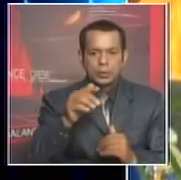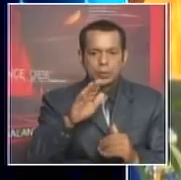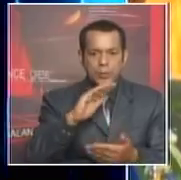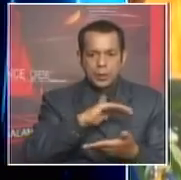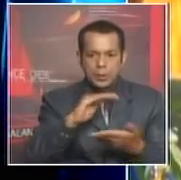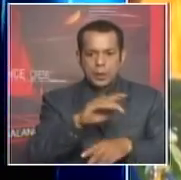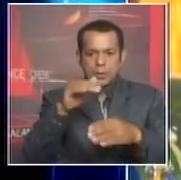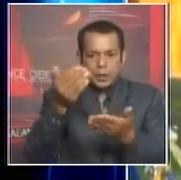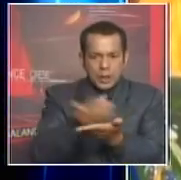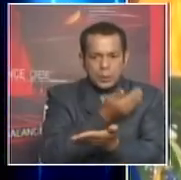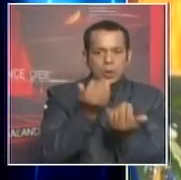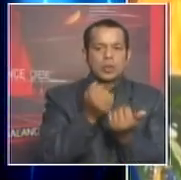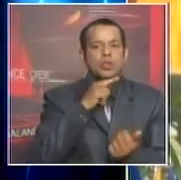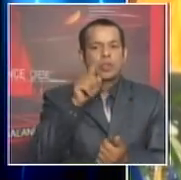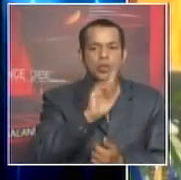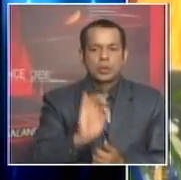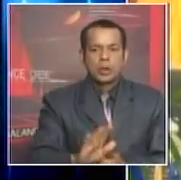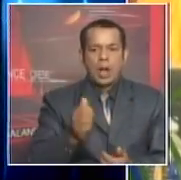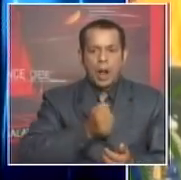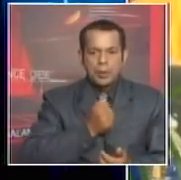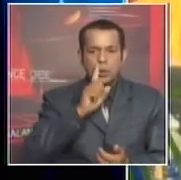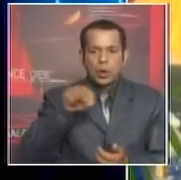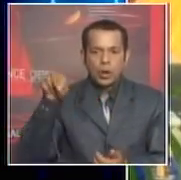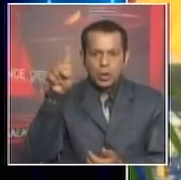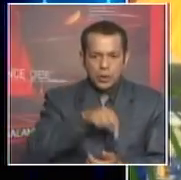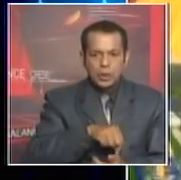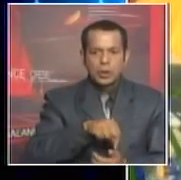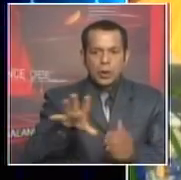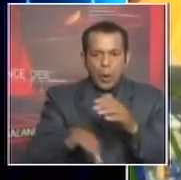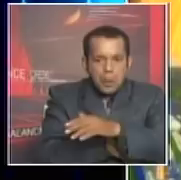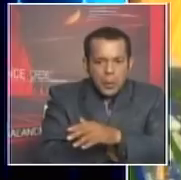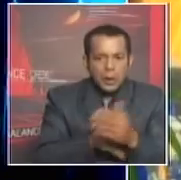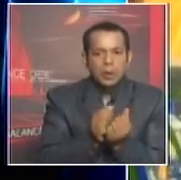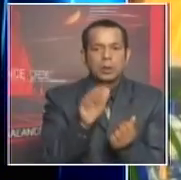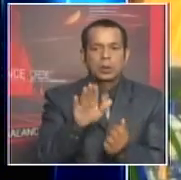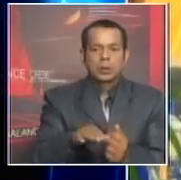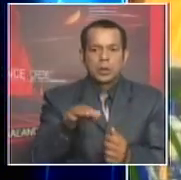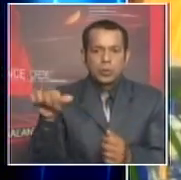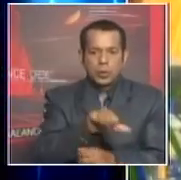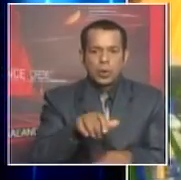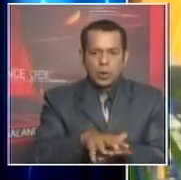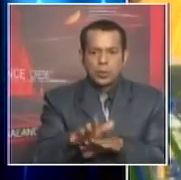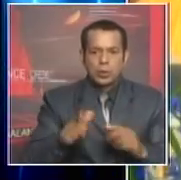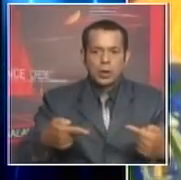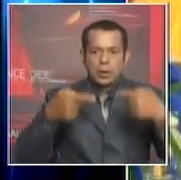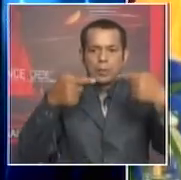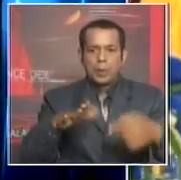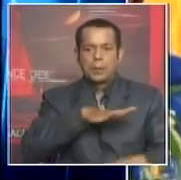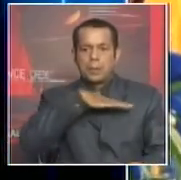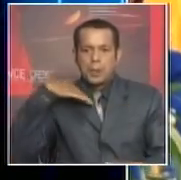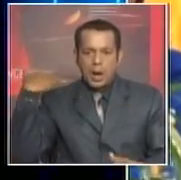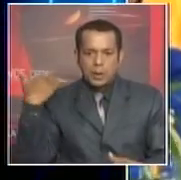बालक बचाउन नसकेपछि आफ्नो कमजोरी लुकाउन इन्काउन्टरको नाममा उनीहरूको हत्या गरेको भन्दै प्रहरी प्रशासनको